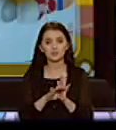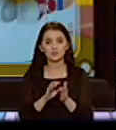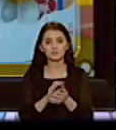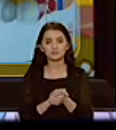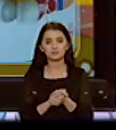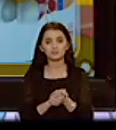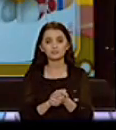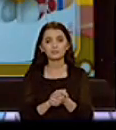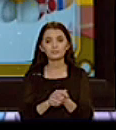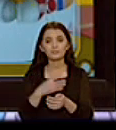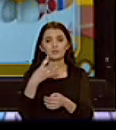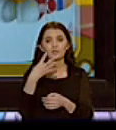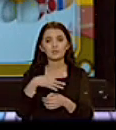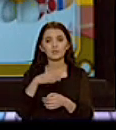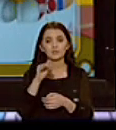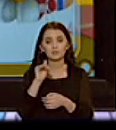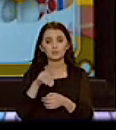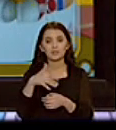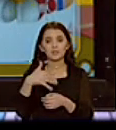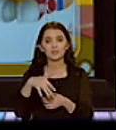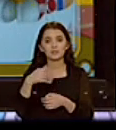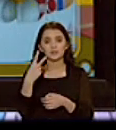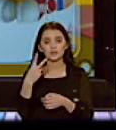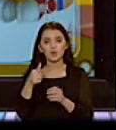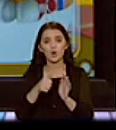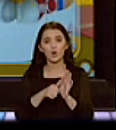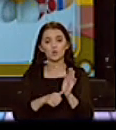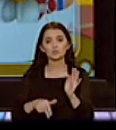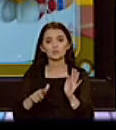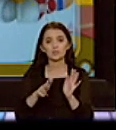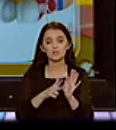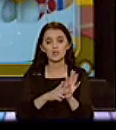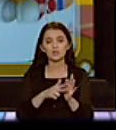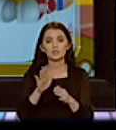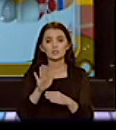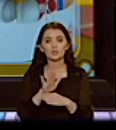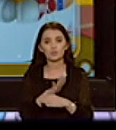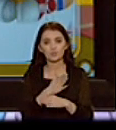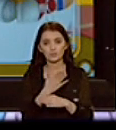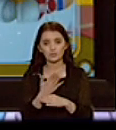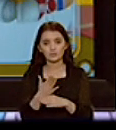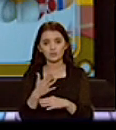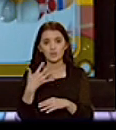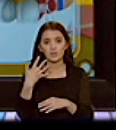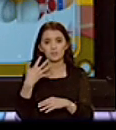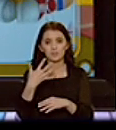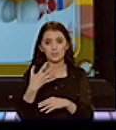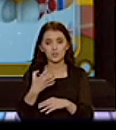40052 bilan 68 ning bo'linmasi